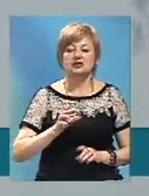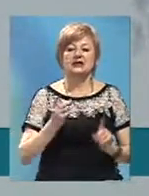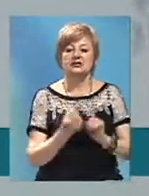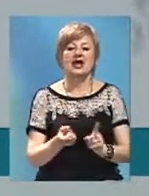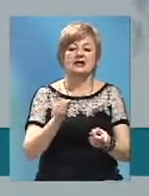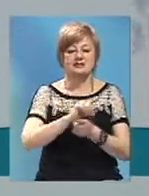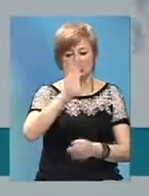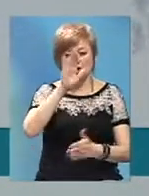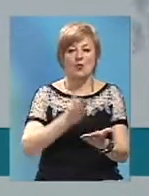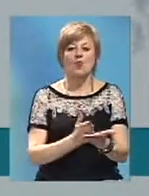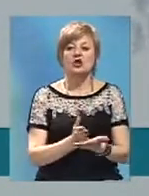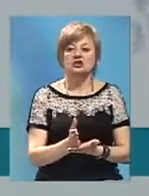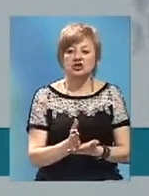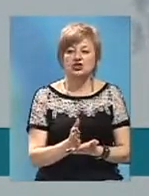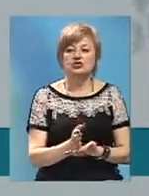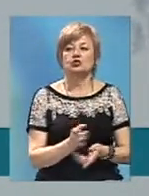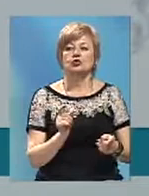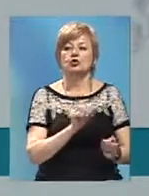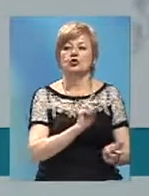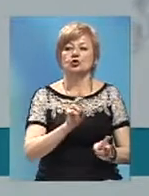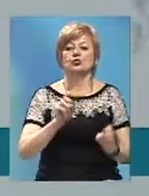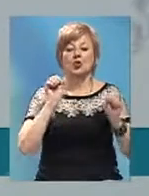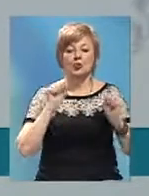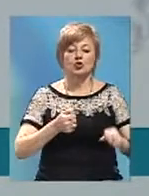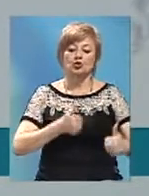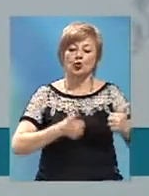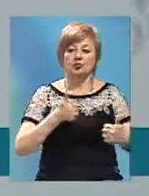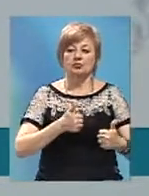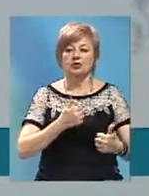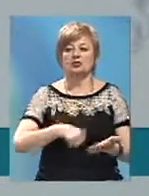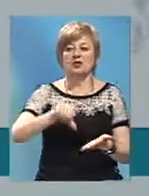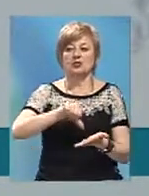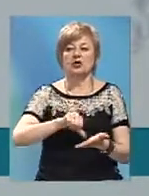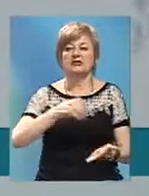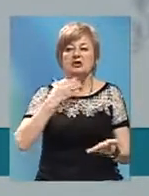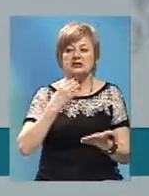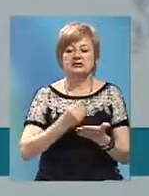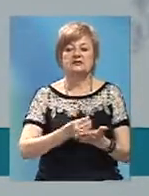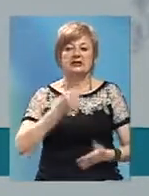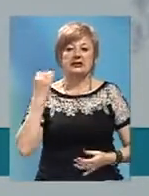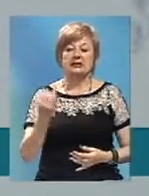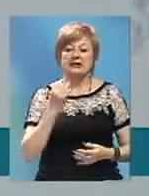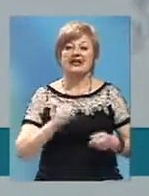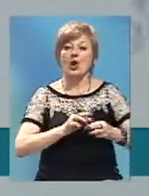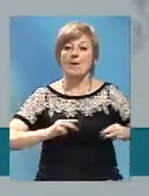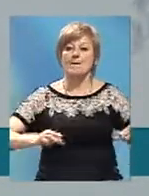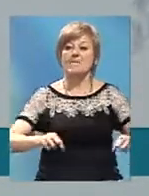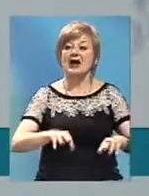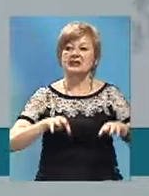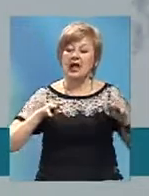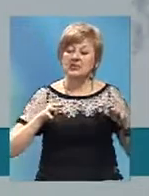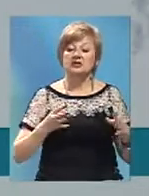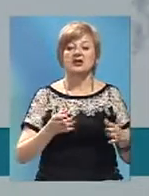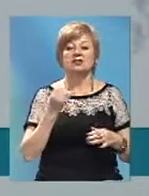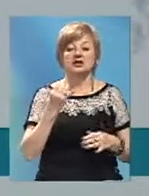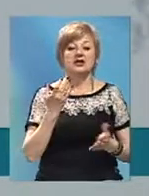зміни політичного ландшафту і того, хто може конкурувати за представництво своїх їх інтересів у парламенті, зокрема. І якщо